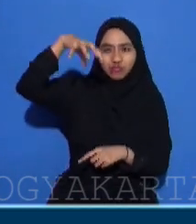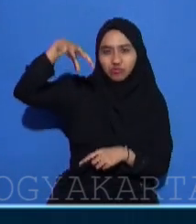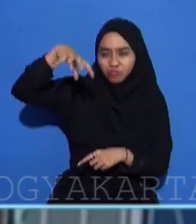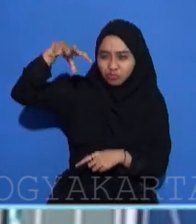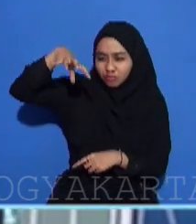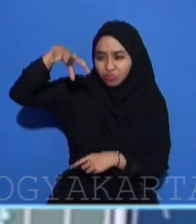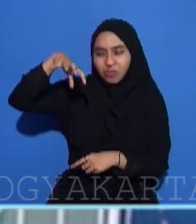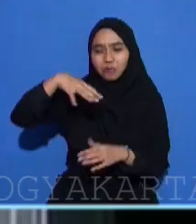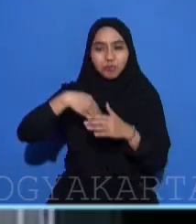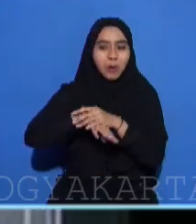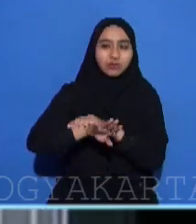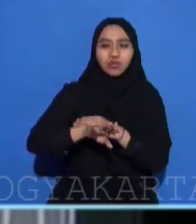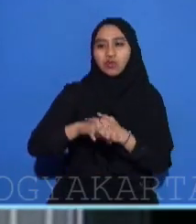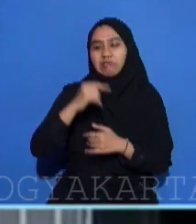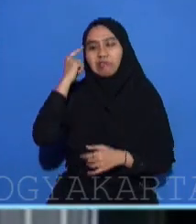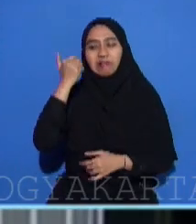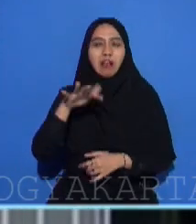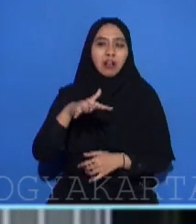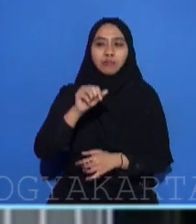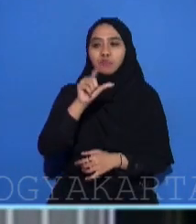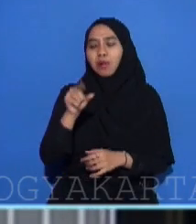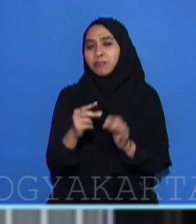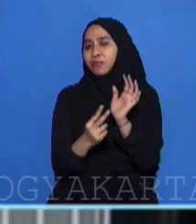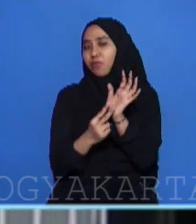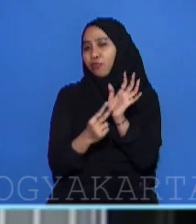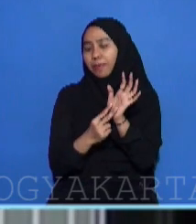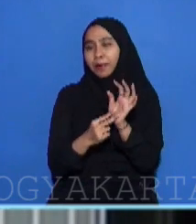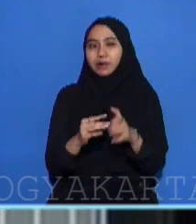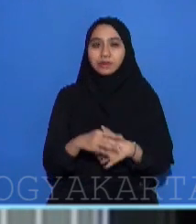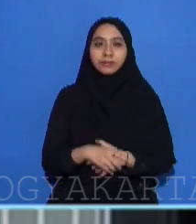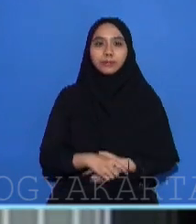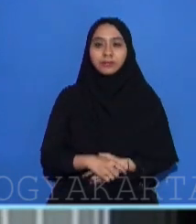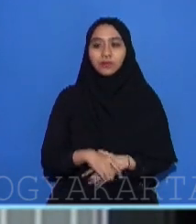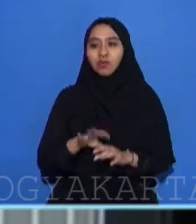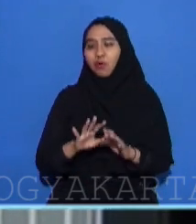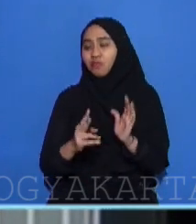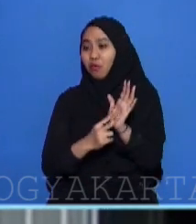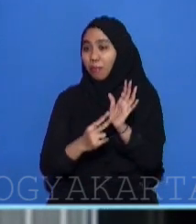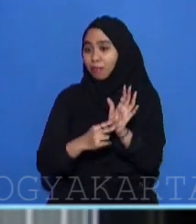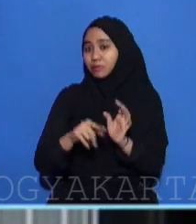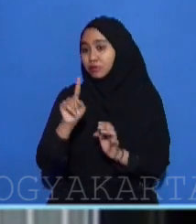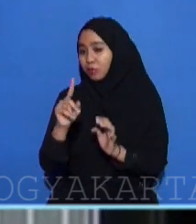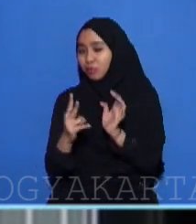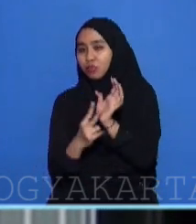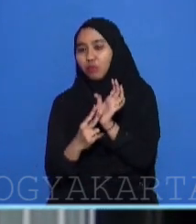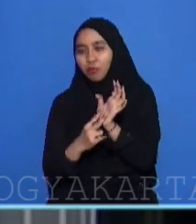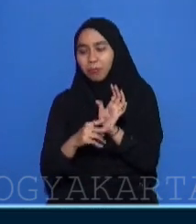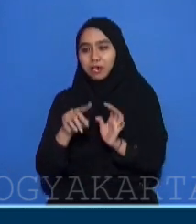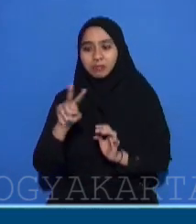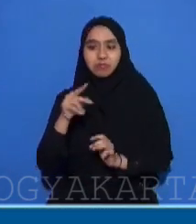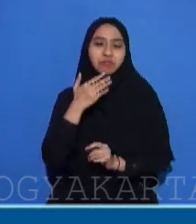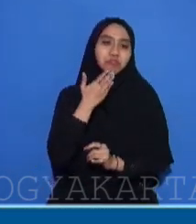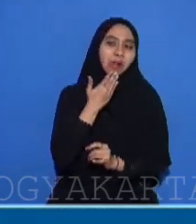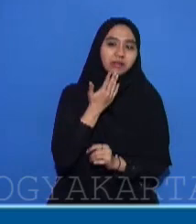hujannya November ngaten. Terus kemudian mangke sak November 1, November kali itu ada